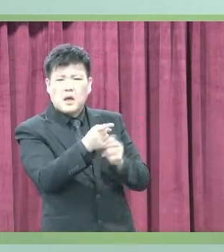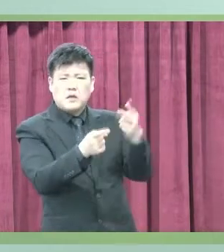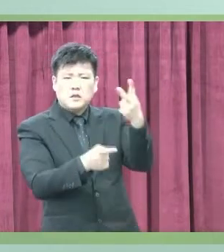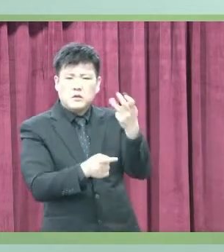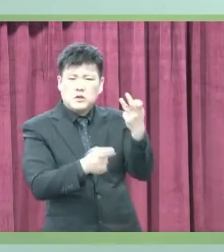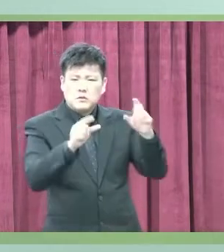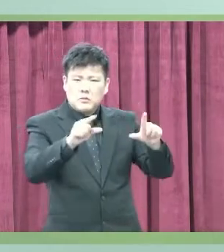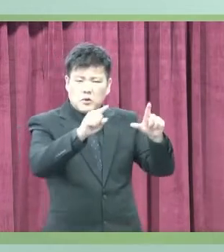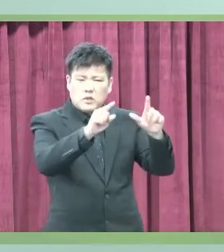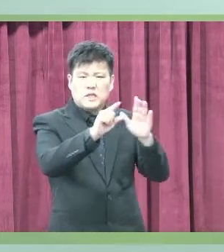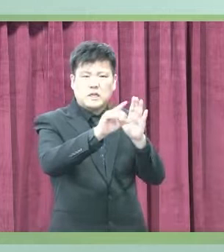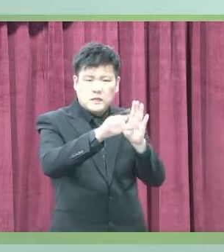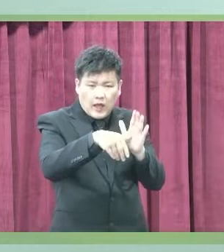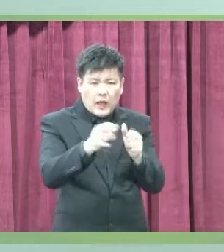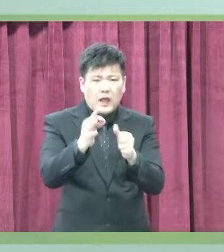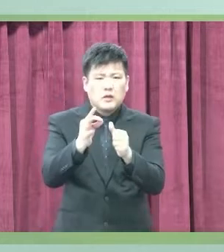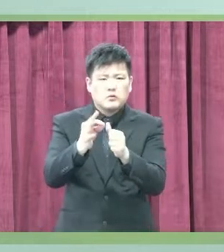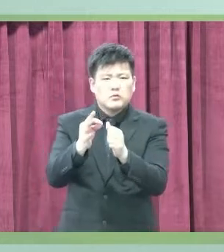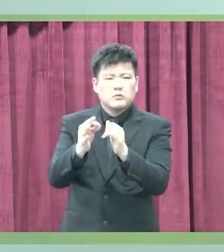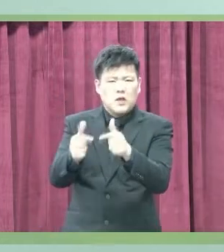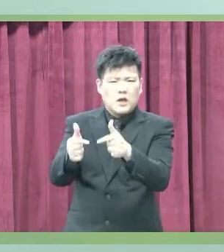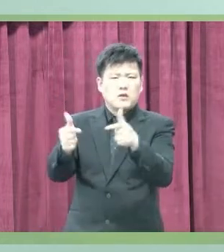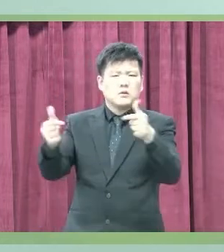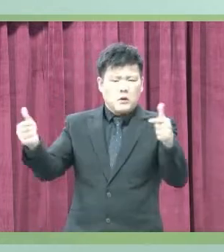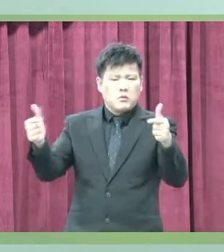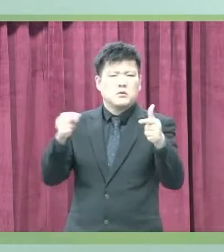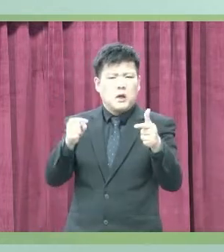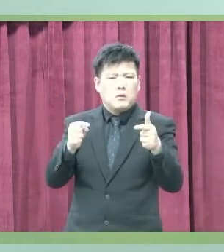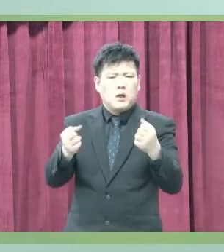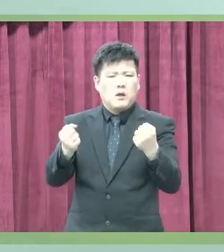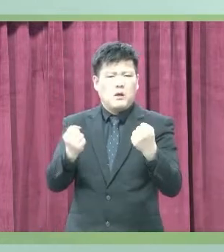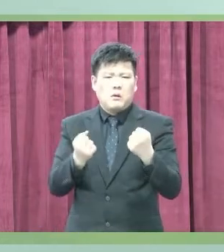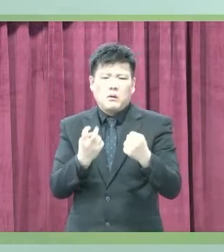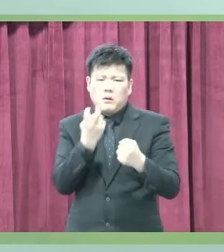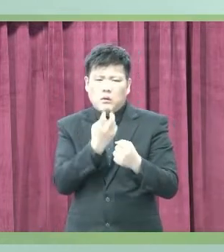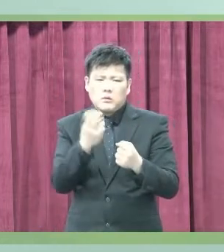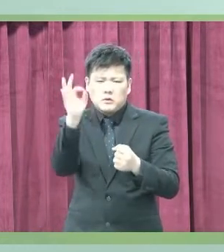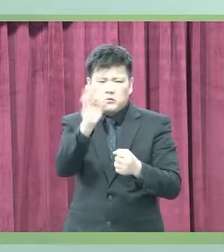당시에 의료급여자가 추가가 되면서 수검률에 영향을 미치지 않았나라는 생각을 합니다.